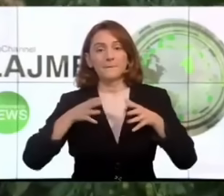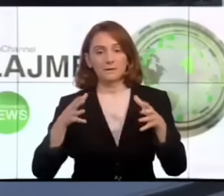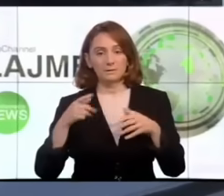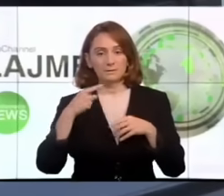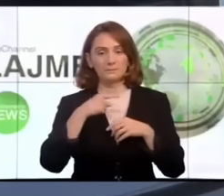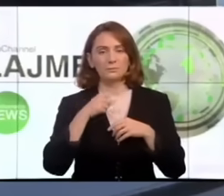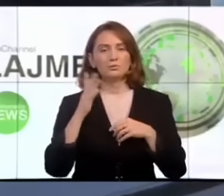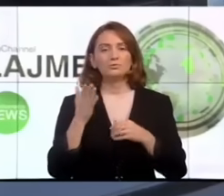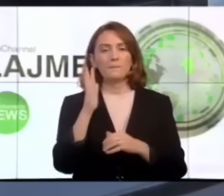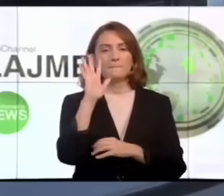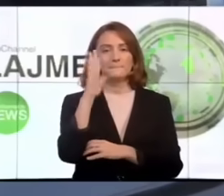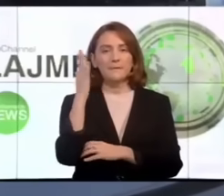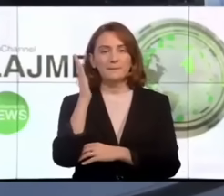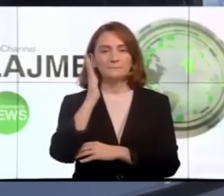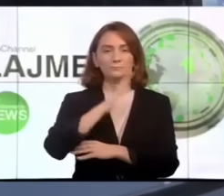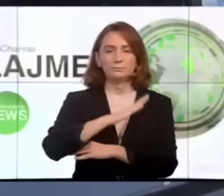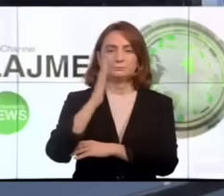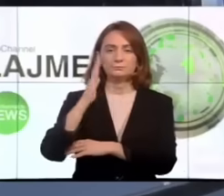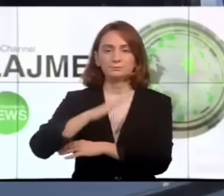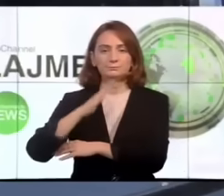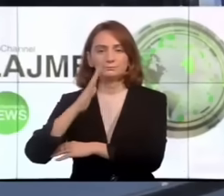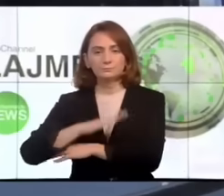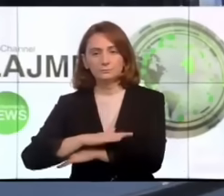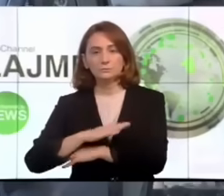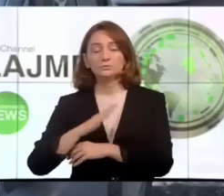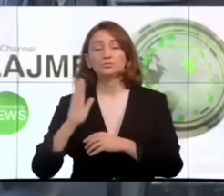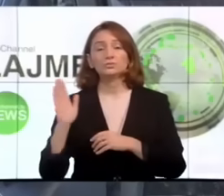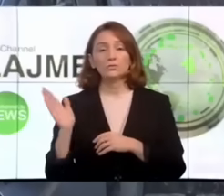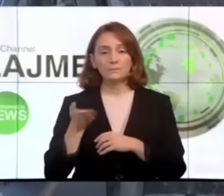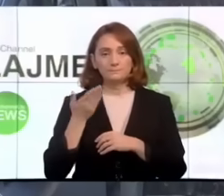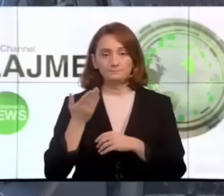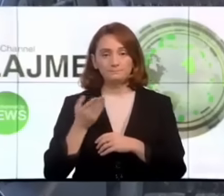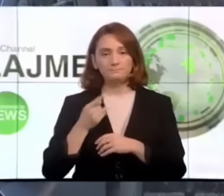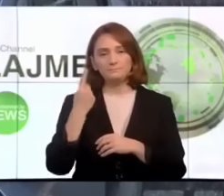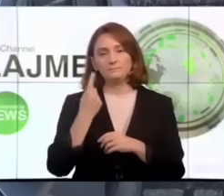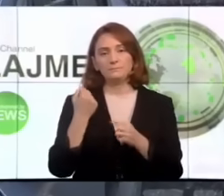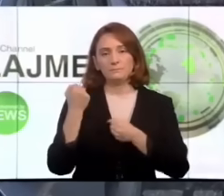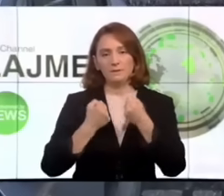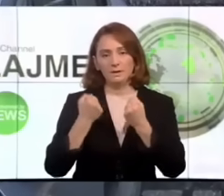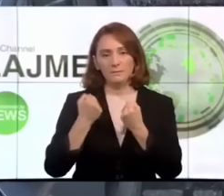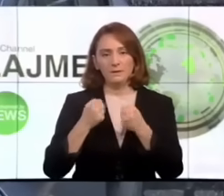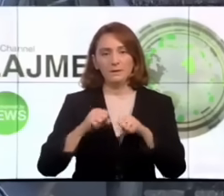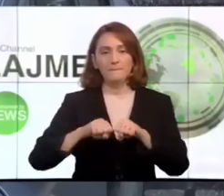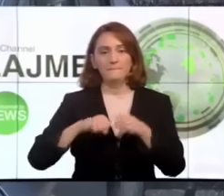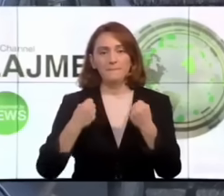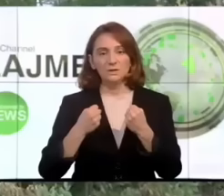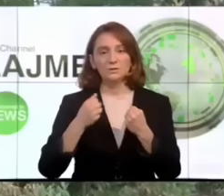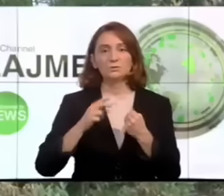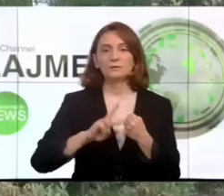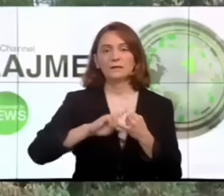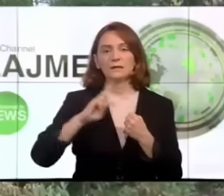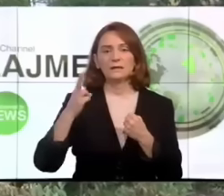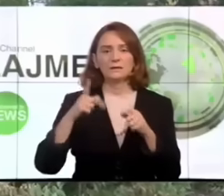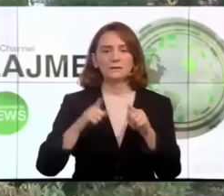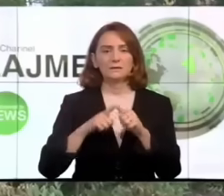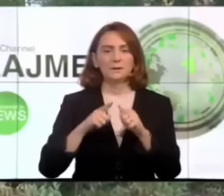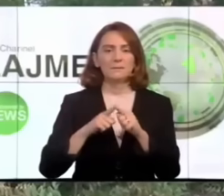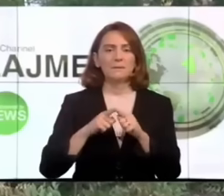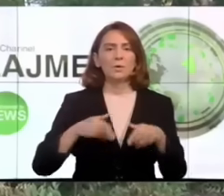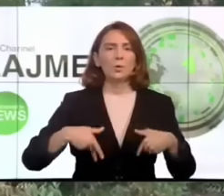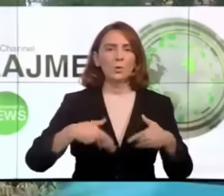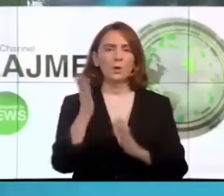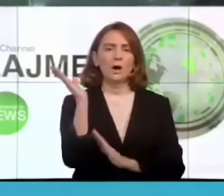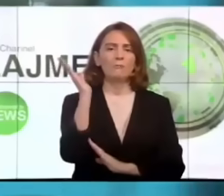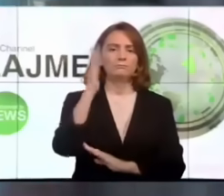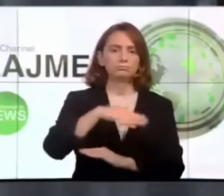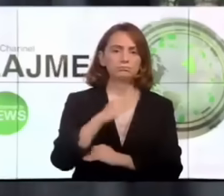prej tyre ka rënë mbi një automjet të parkuar, por fatmirësisht nuk ka persona të lënduar, por vetëm dëme materiale. Bashkia Shkodrës